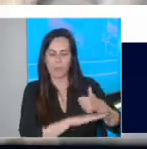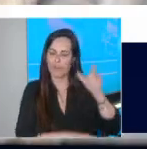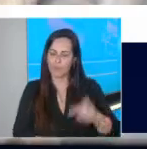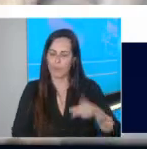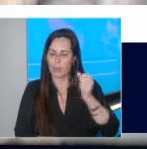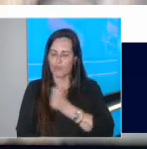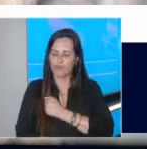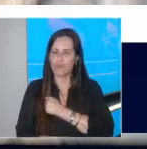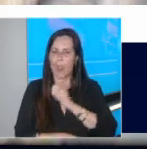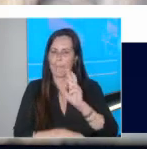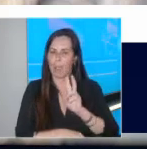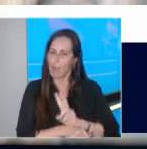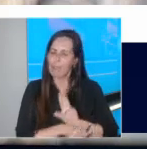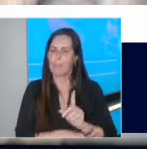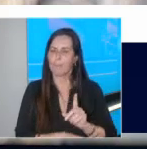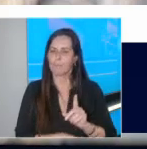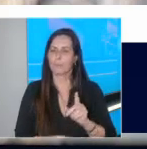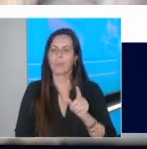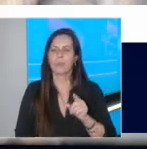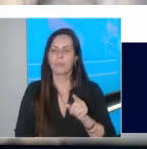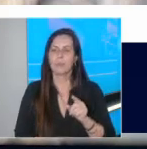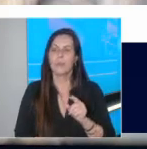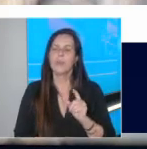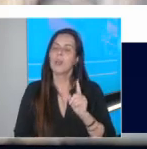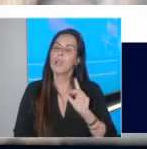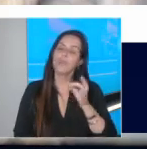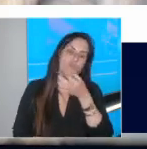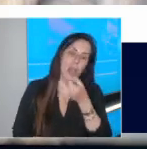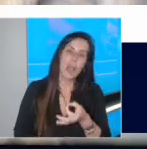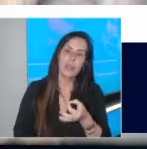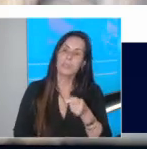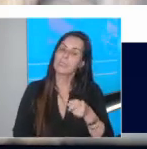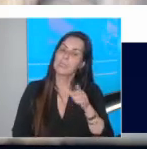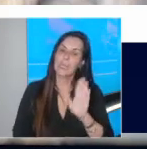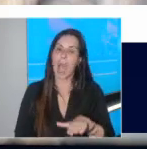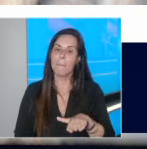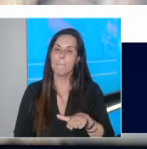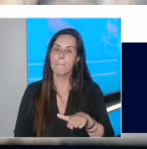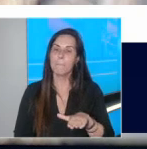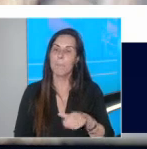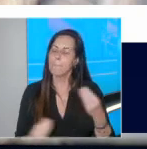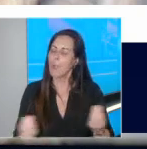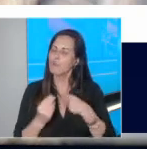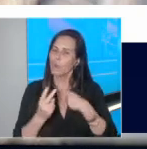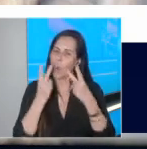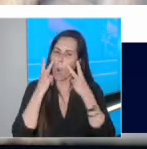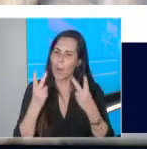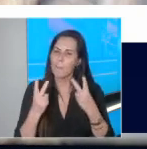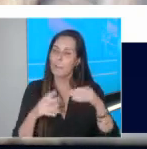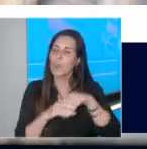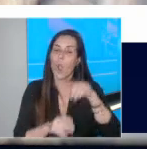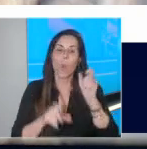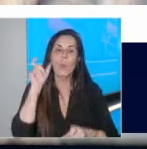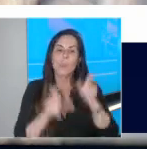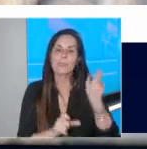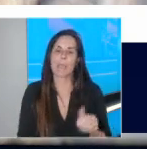שמרנים ולוקחים לשם את ארצות הברית שלהם. האם זה גם מגמה שאנחנו רואים בקרב